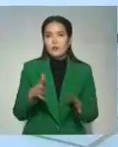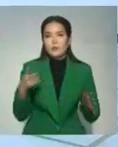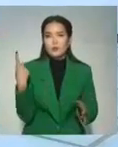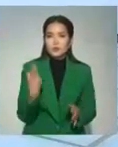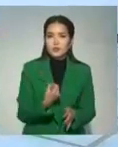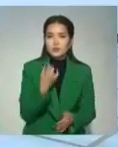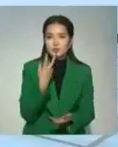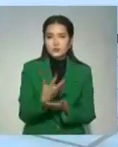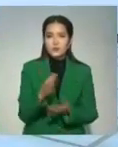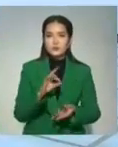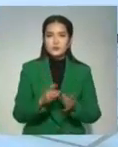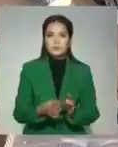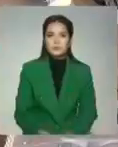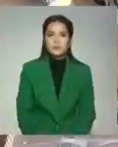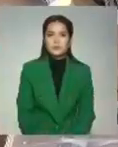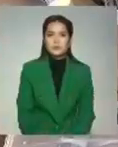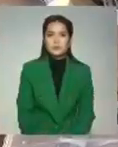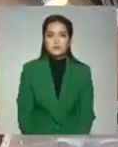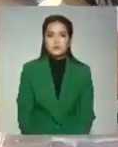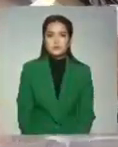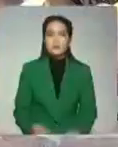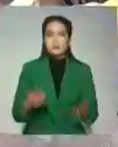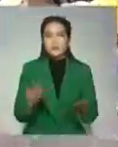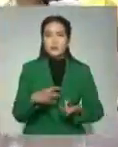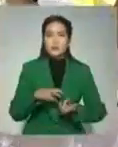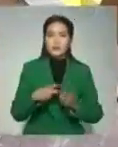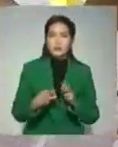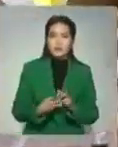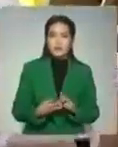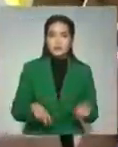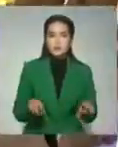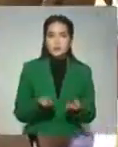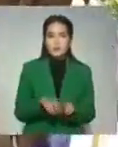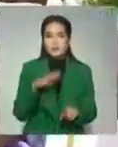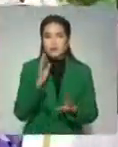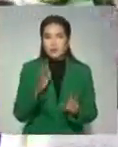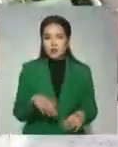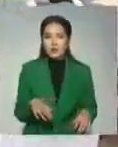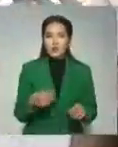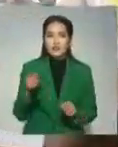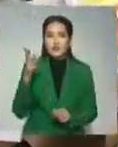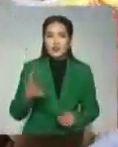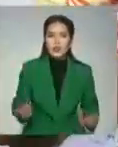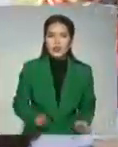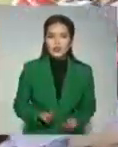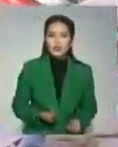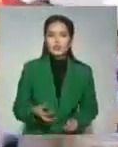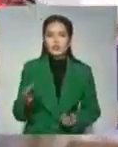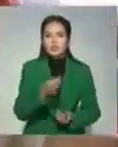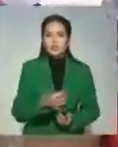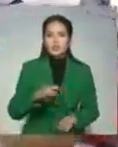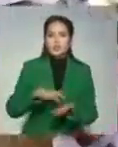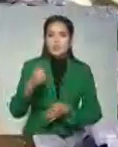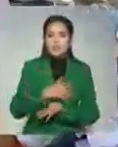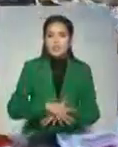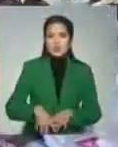Анастасия Дроняк расскажет. Такую проблему в большинстве дворов петропавловских многоэтажек жители областного центра наблюдают с первых